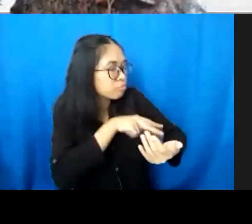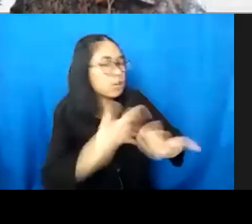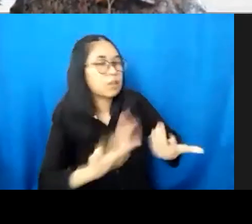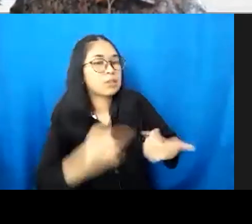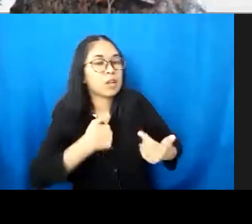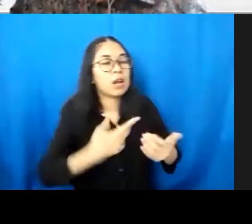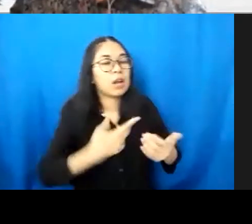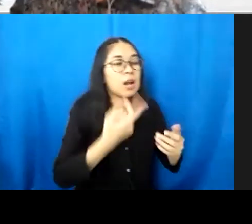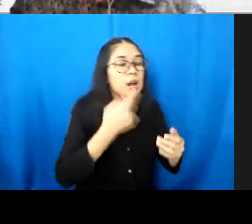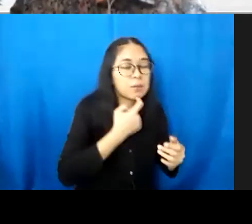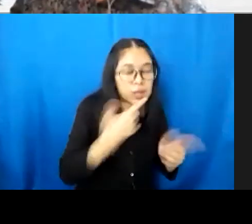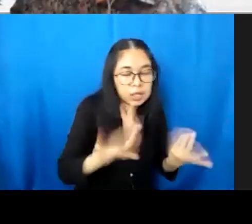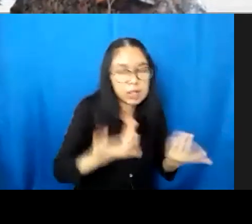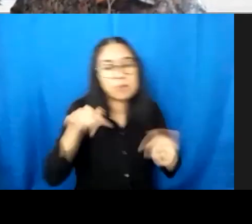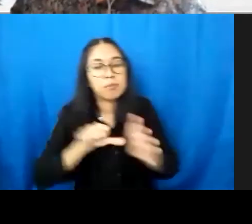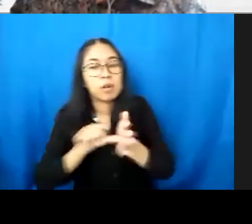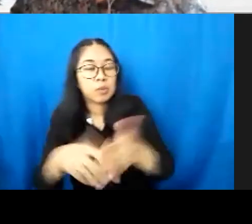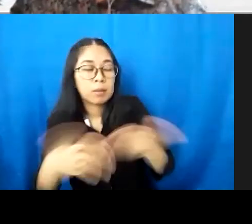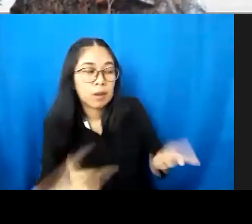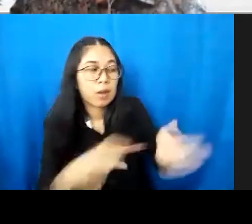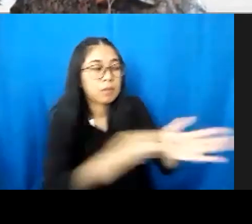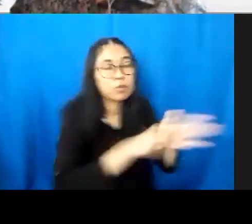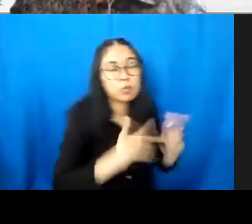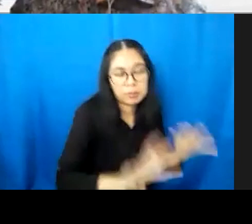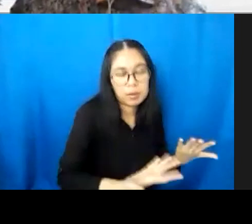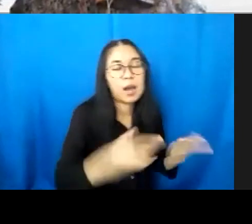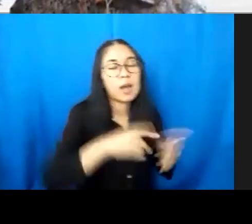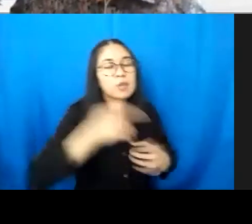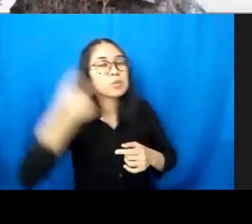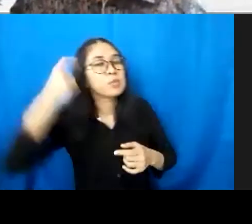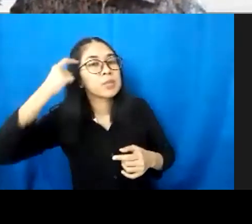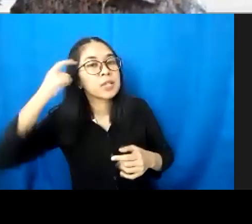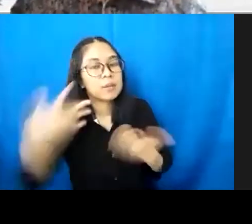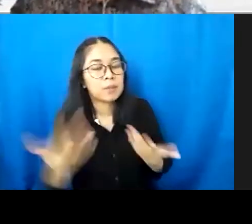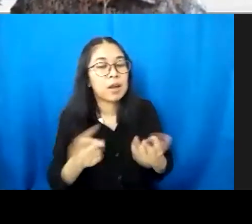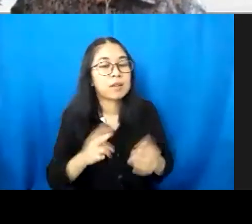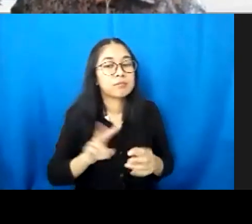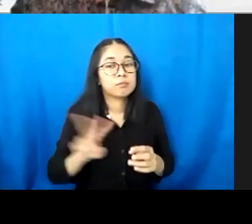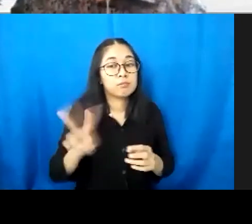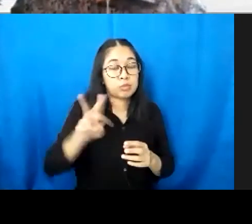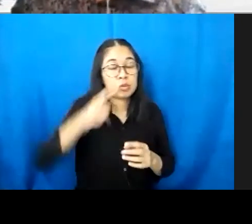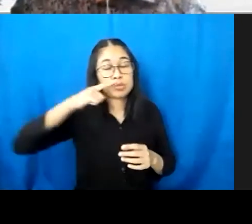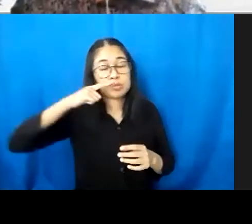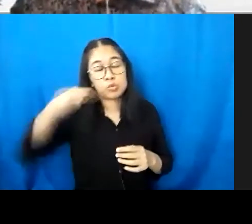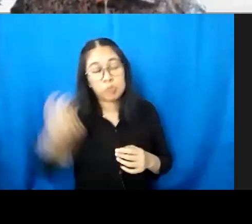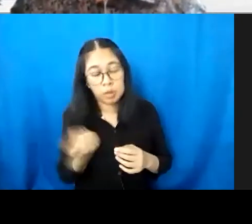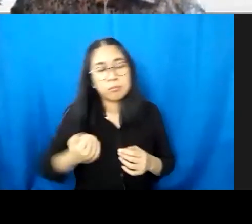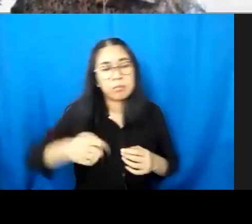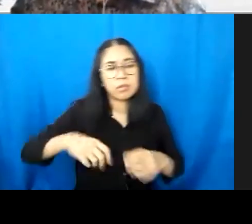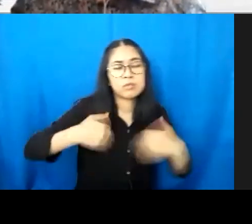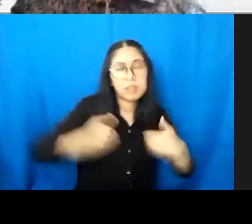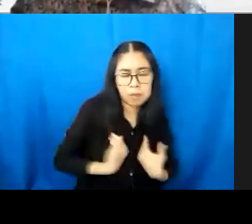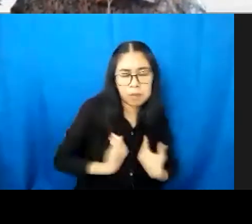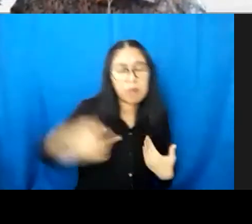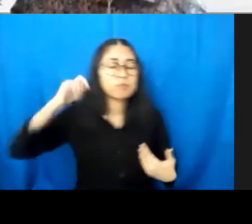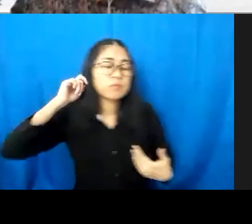saya juga bantu apa gitu. Jadi yang perlu dipikirkan adalah kita berdua sama-sama capek, suami juga capek, istri sama capek. Tapi kalau